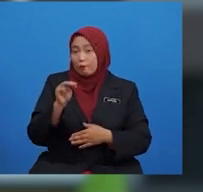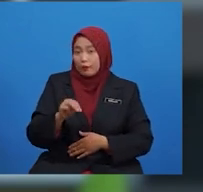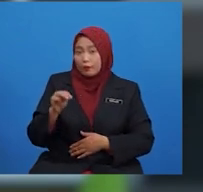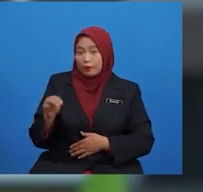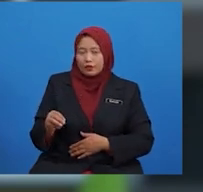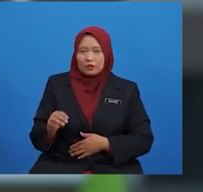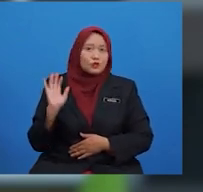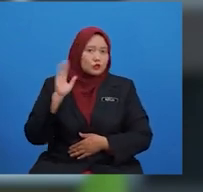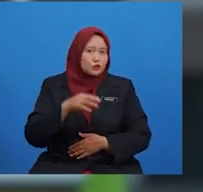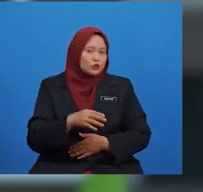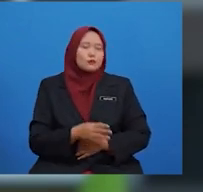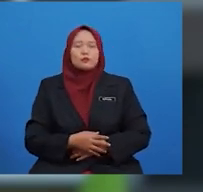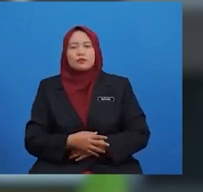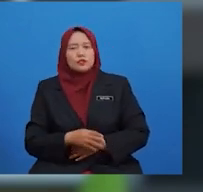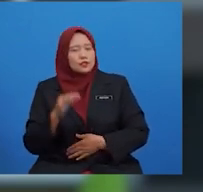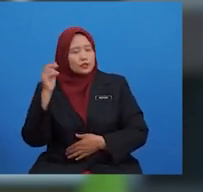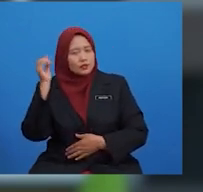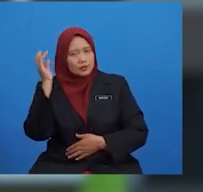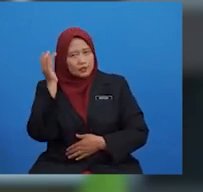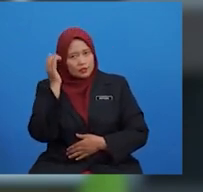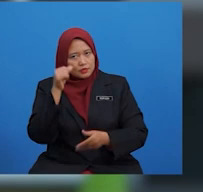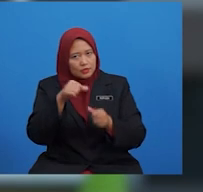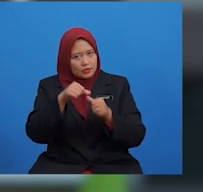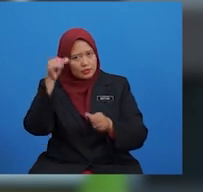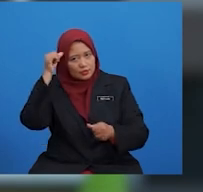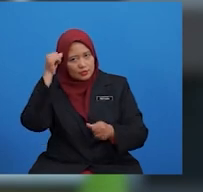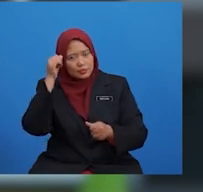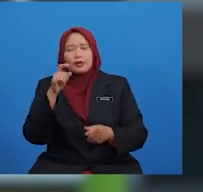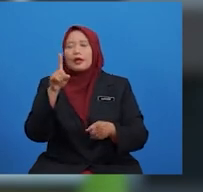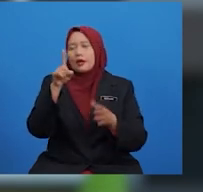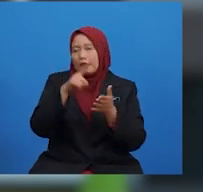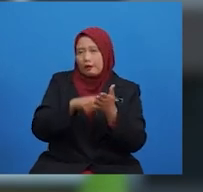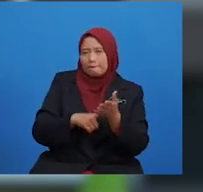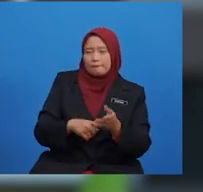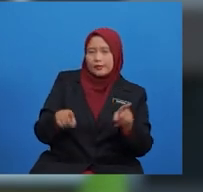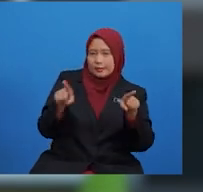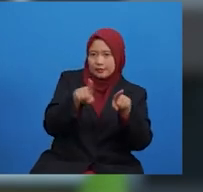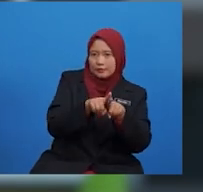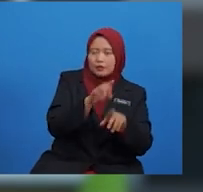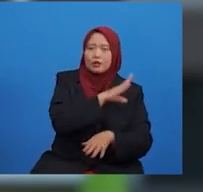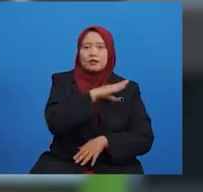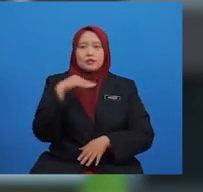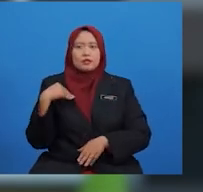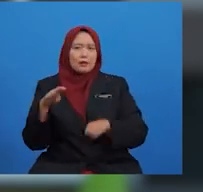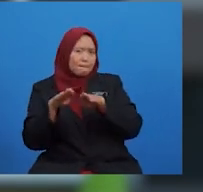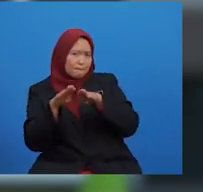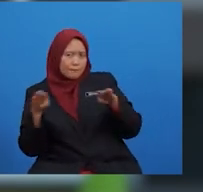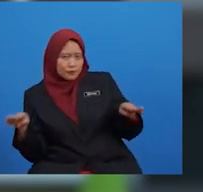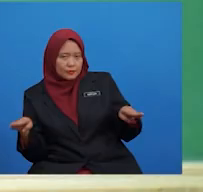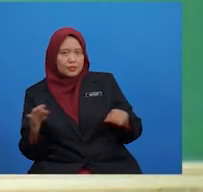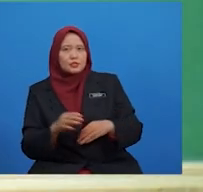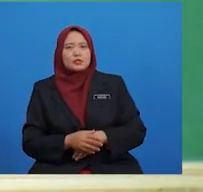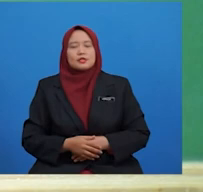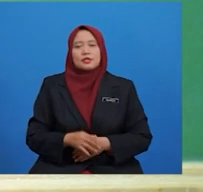imbas kembali apakah persamaan dan perbezaan antara jenis data integer dan